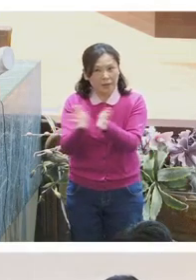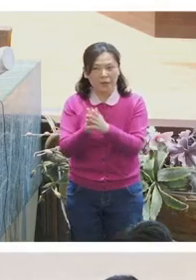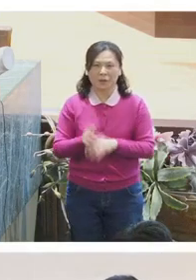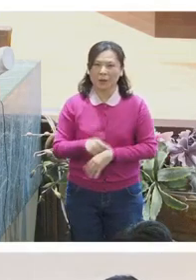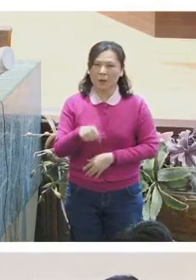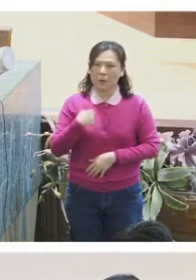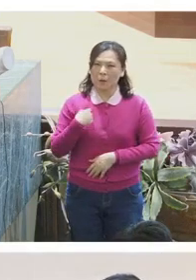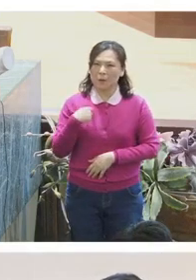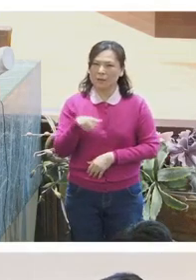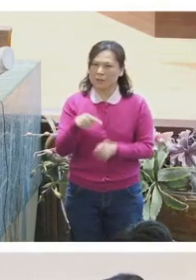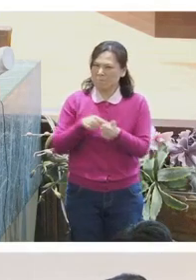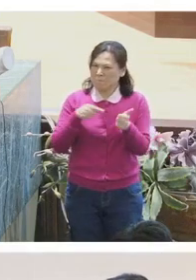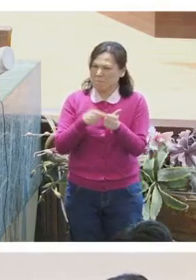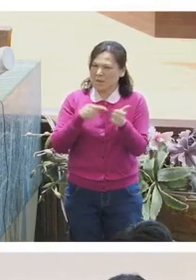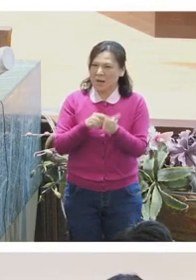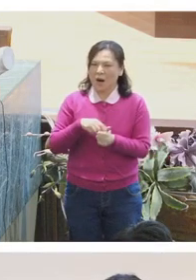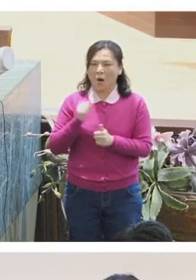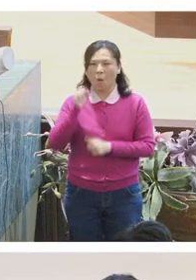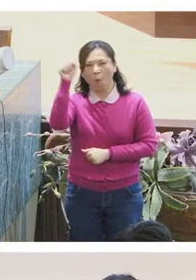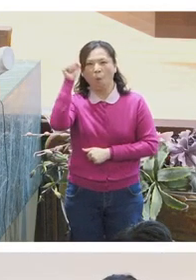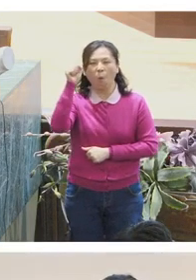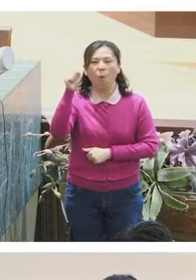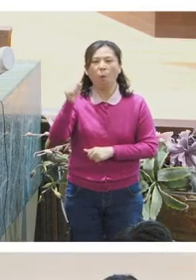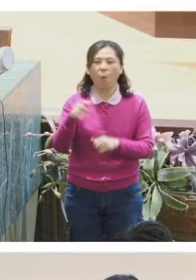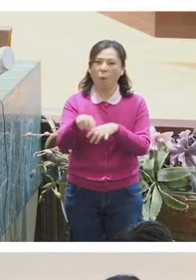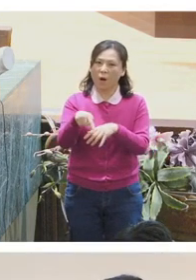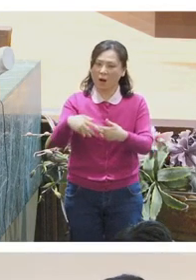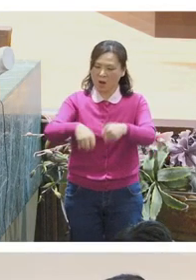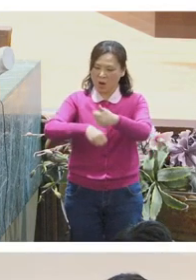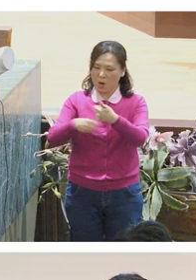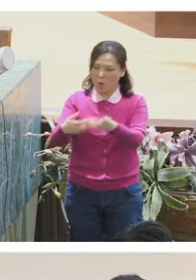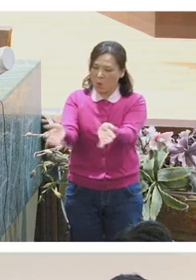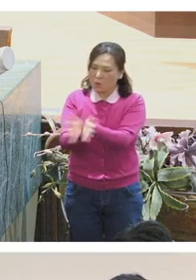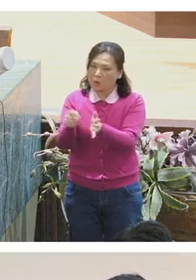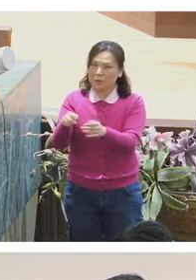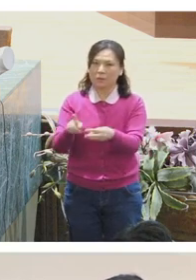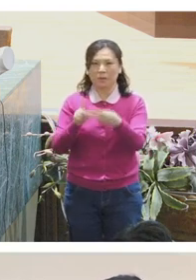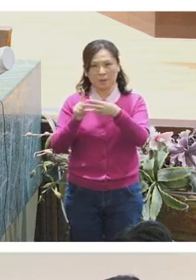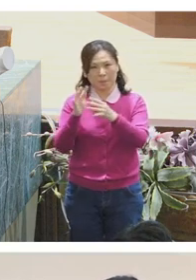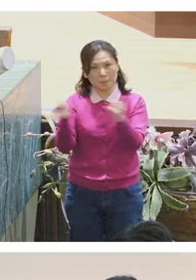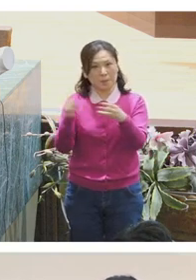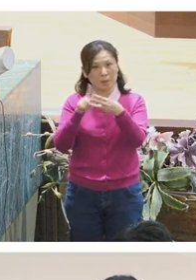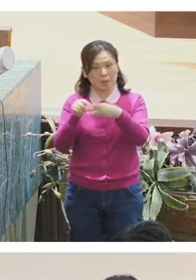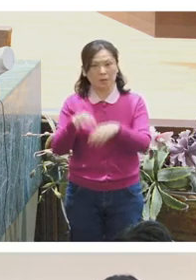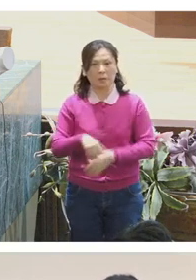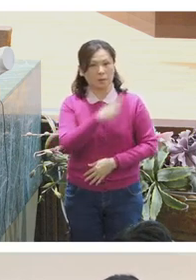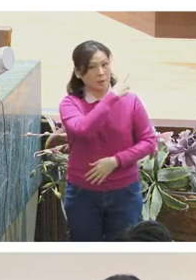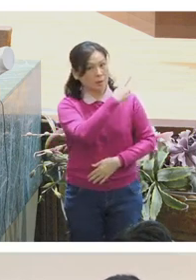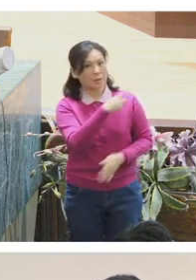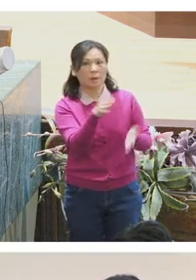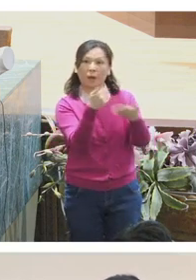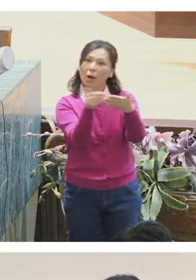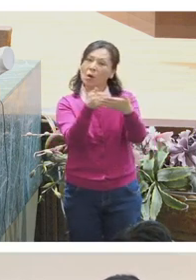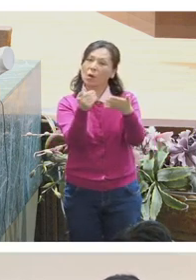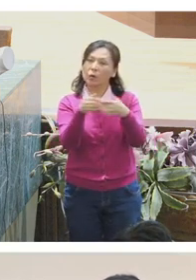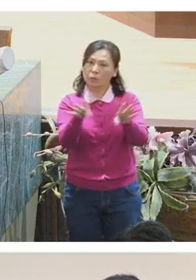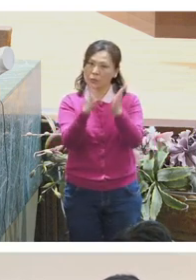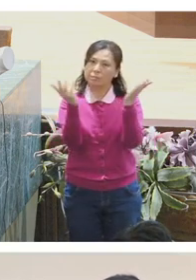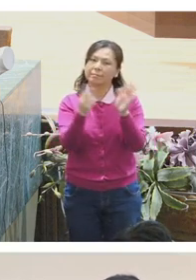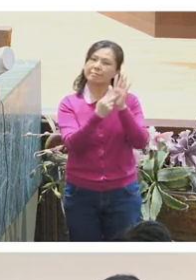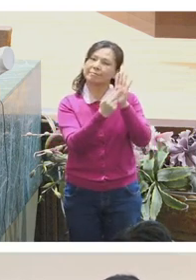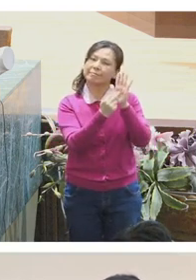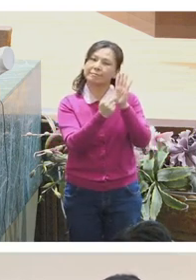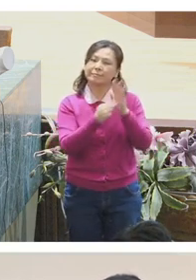式的组织跟民主。好，那从这张图开始，就是这张图